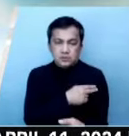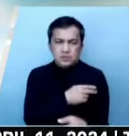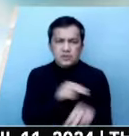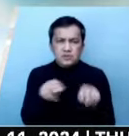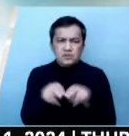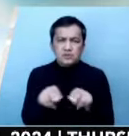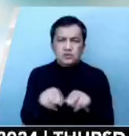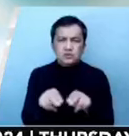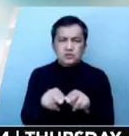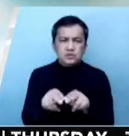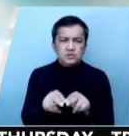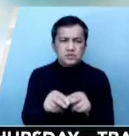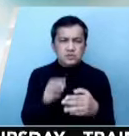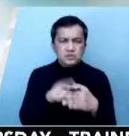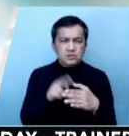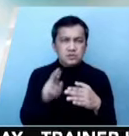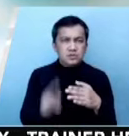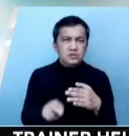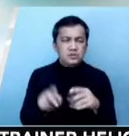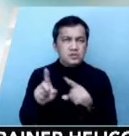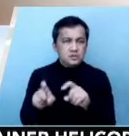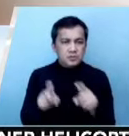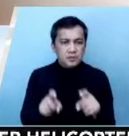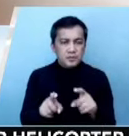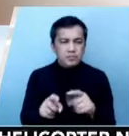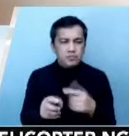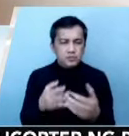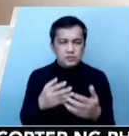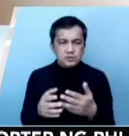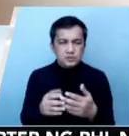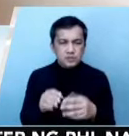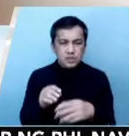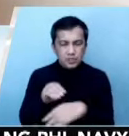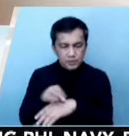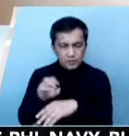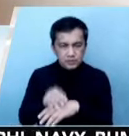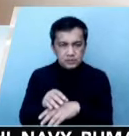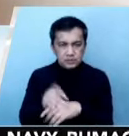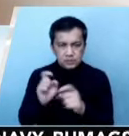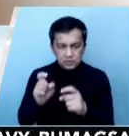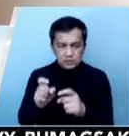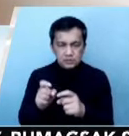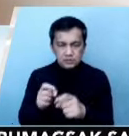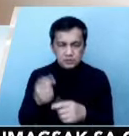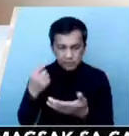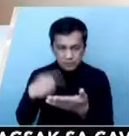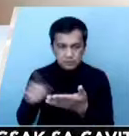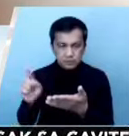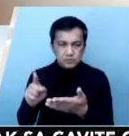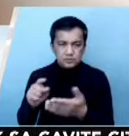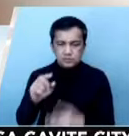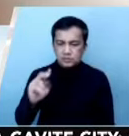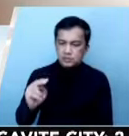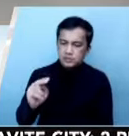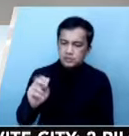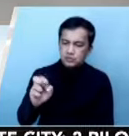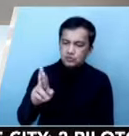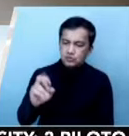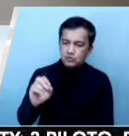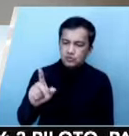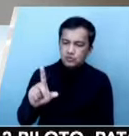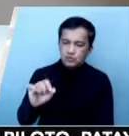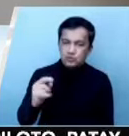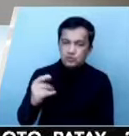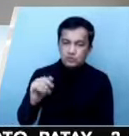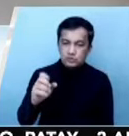ang naging resulta ng kanyang test, bagamat pinayuhan itong agad na magpatingin sa isang neurologist. Pag-uwi sa